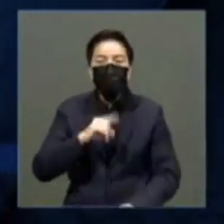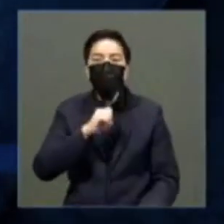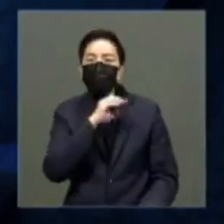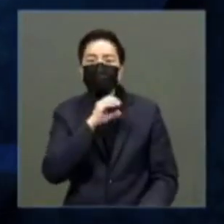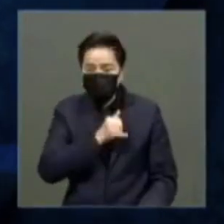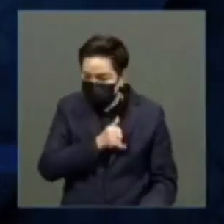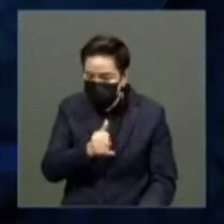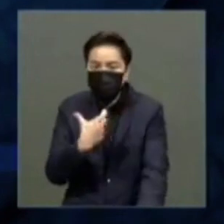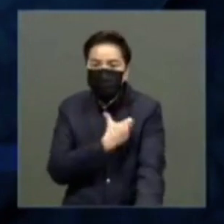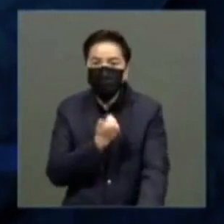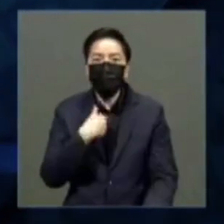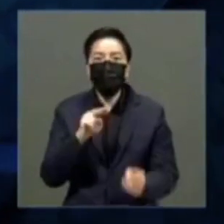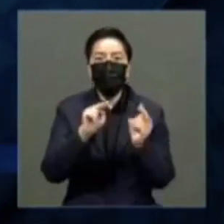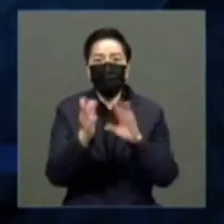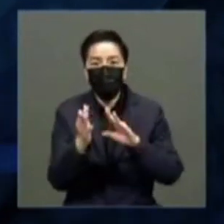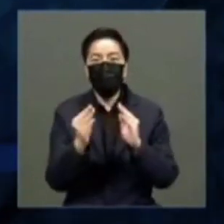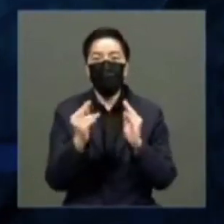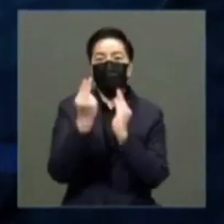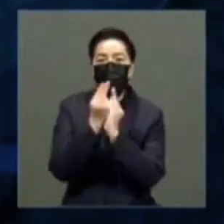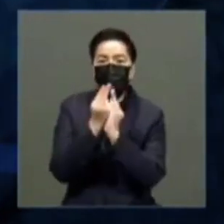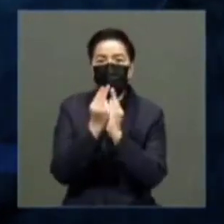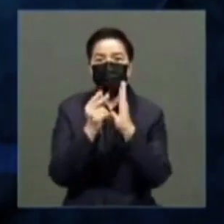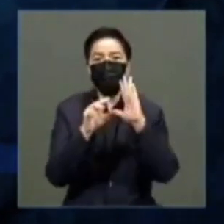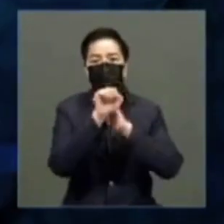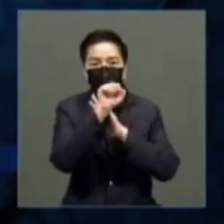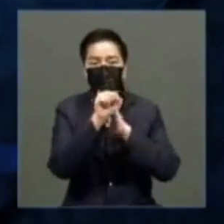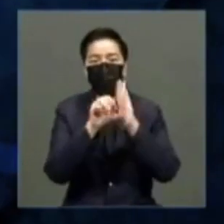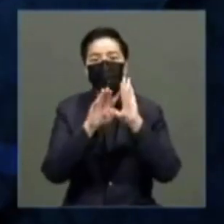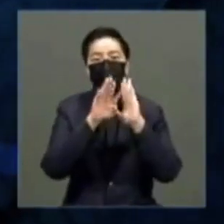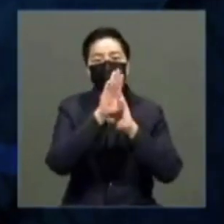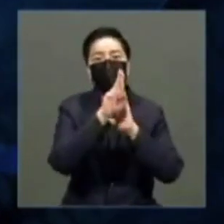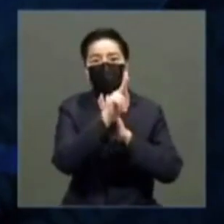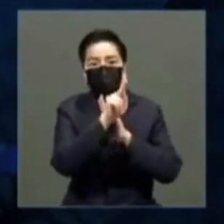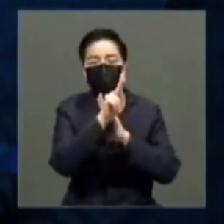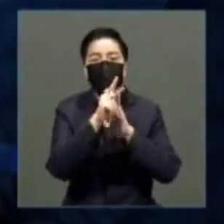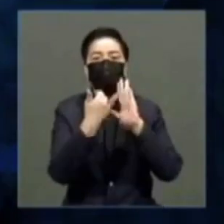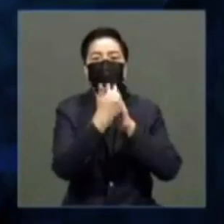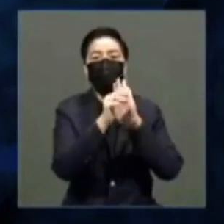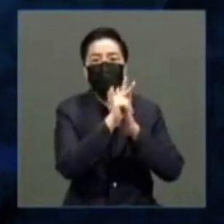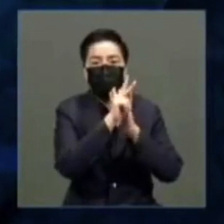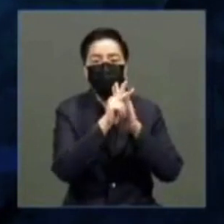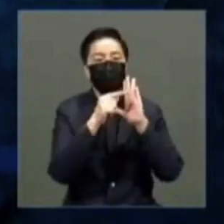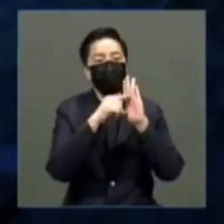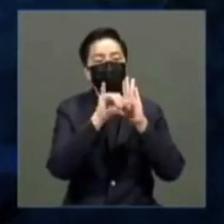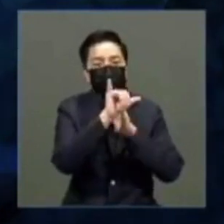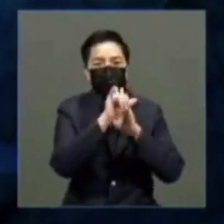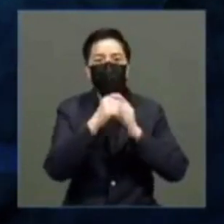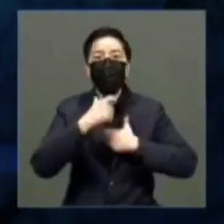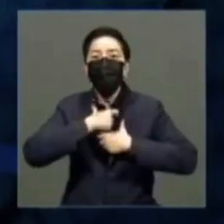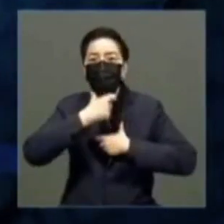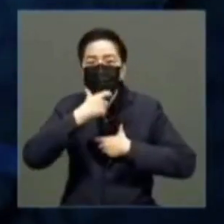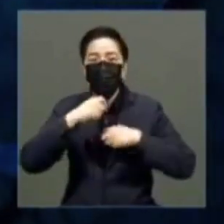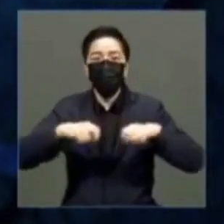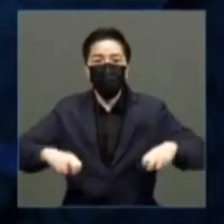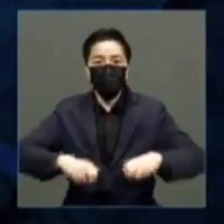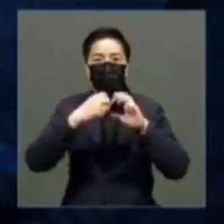หวัดนี้นะคะได้แก่นครพนมหนองบัวลำพูสกลนครบึงกาฬกาฬสินธุ์ยโสธรแม่ฮ่องสอนสุริน